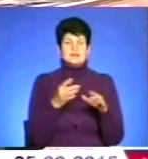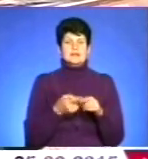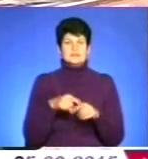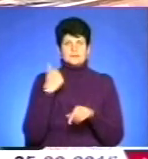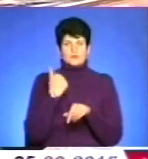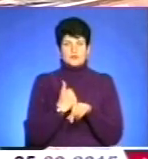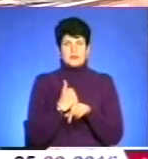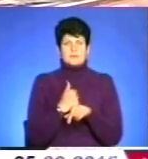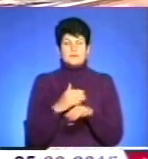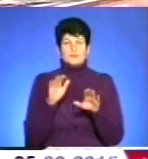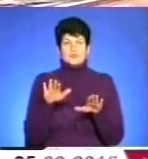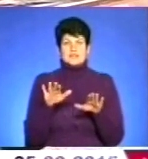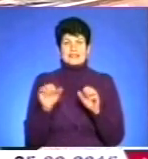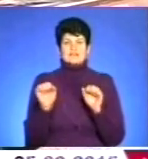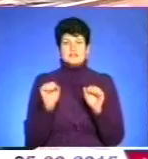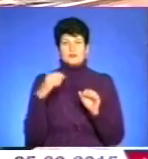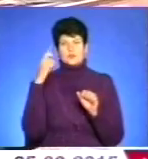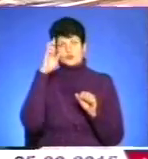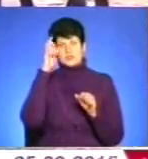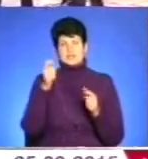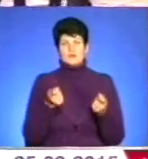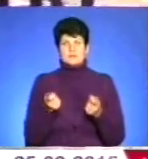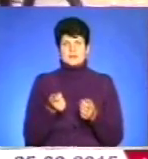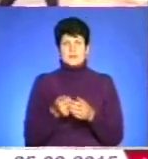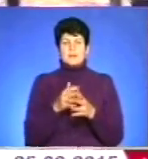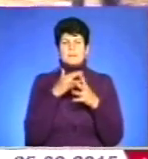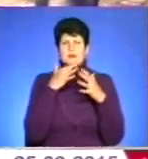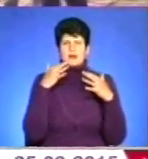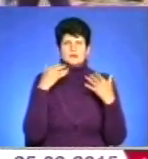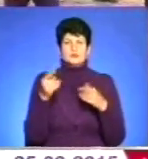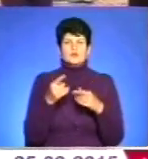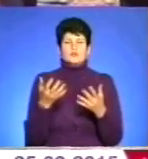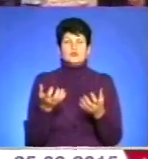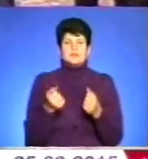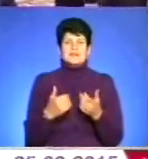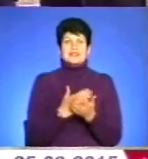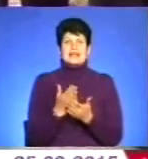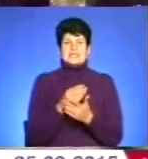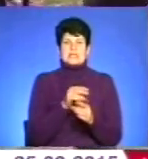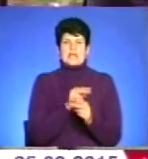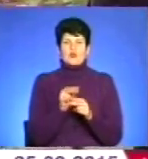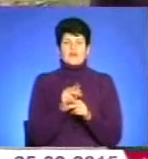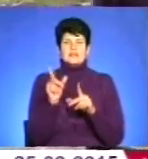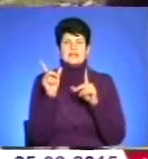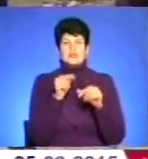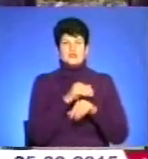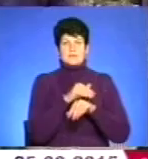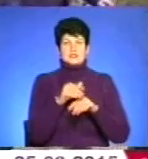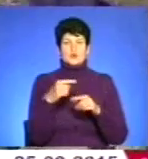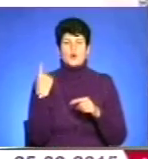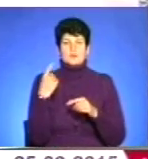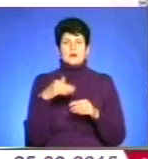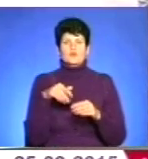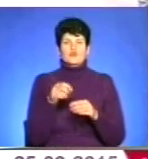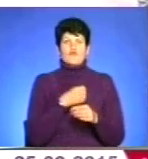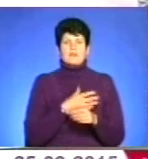позиція керівництва обласної державної адміністрації. Багато тернополян, щоб отримати якісне лікування, їдуть за межі області або йдуть